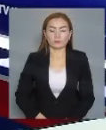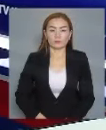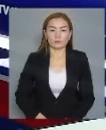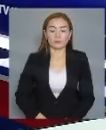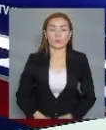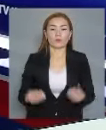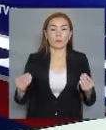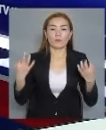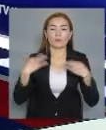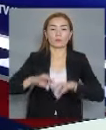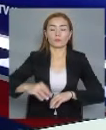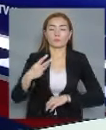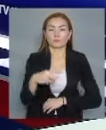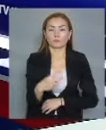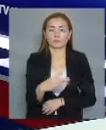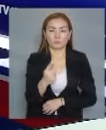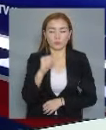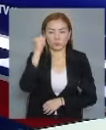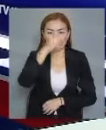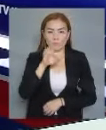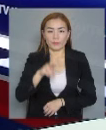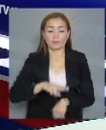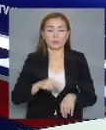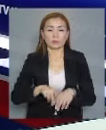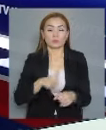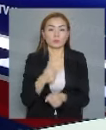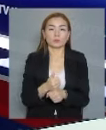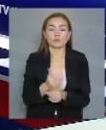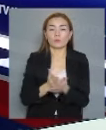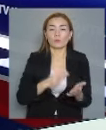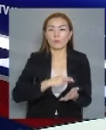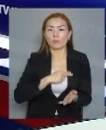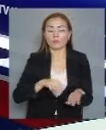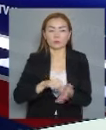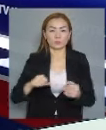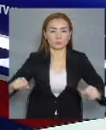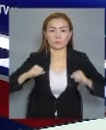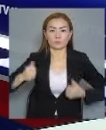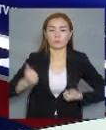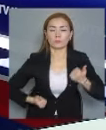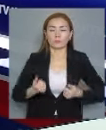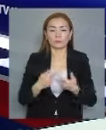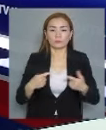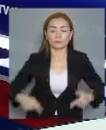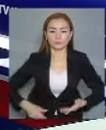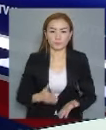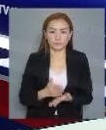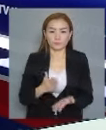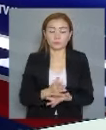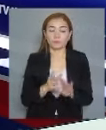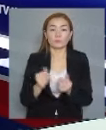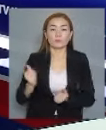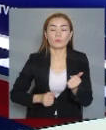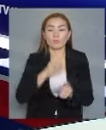Тұғыры биік тәуелсіздіктің 31 жылдығына облыстық полиция департаментінің қызметкерлері арасында спорттық жарыс түрлерінен спартакиада өтті.